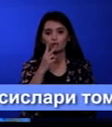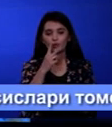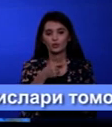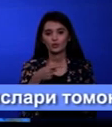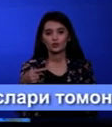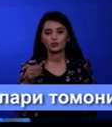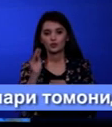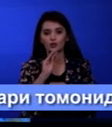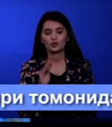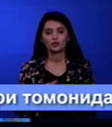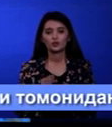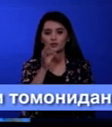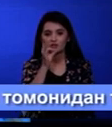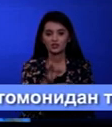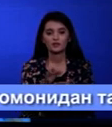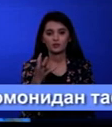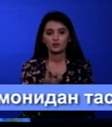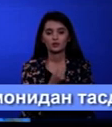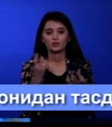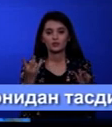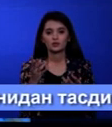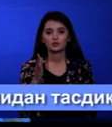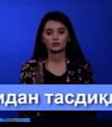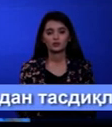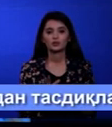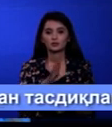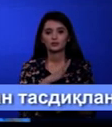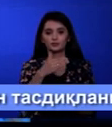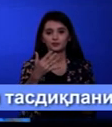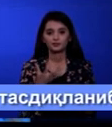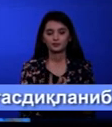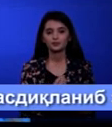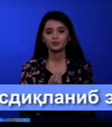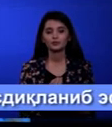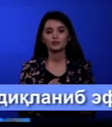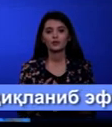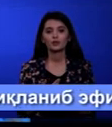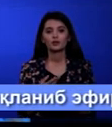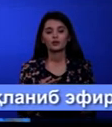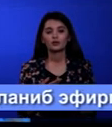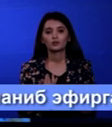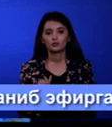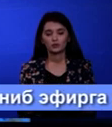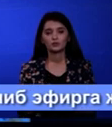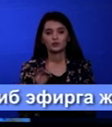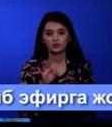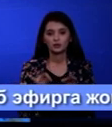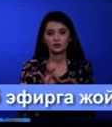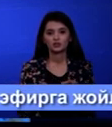uning qiymatini topishingiz kerak edi. Topdingizmi? Unday bo'lsa, tekshirib